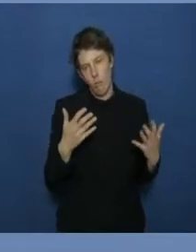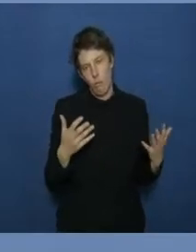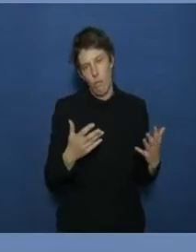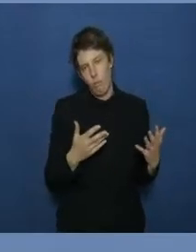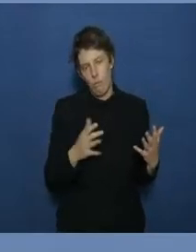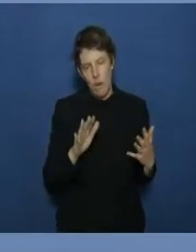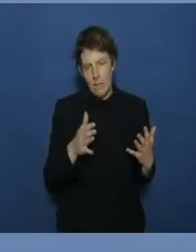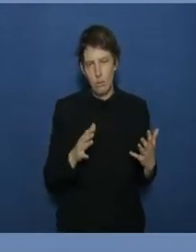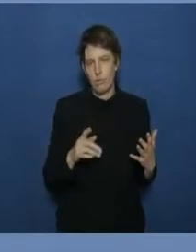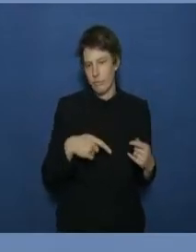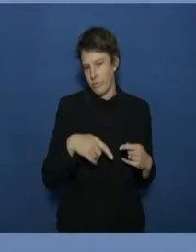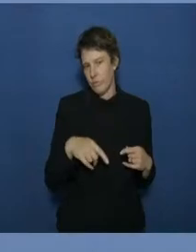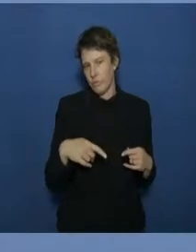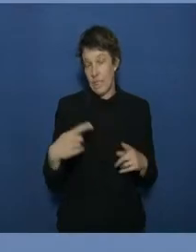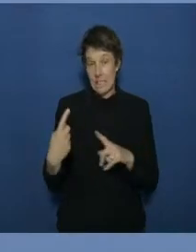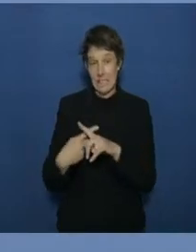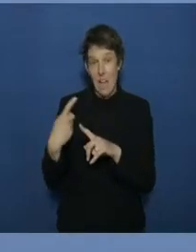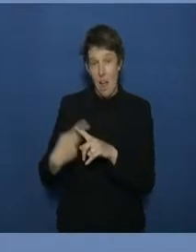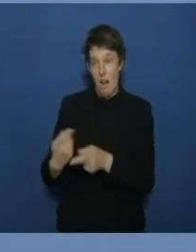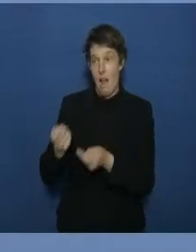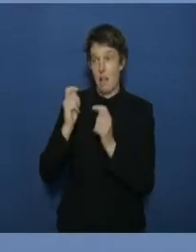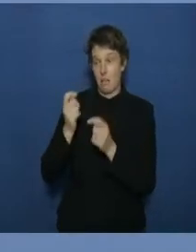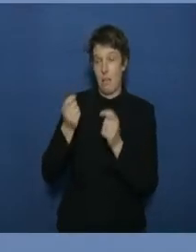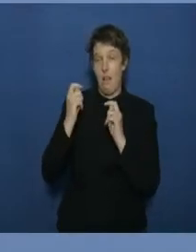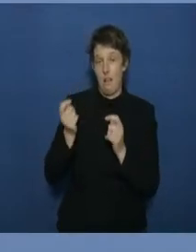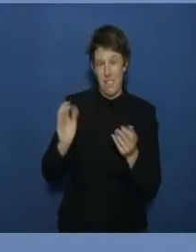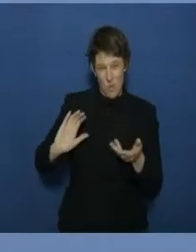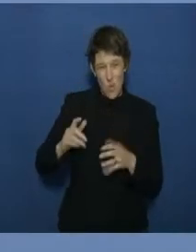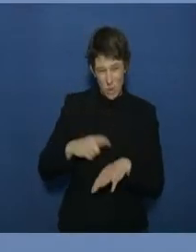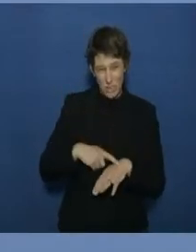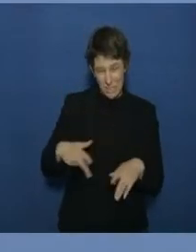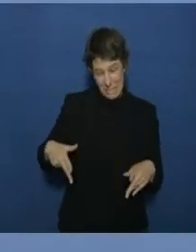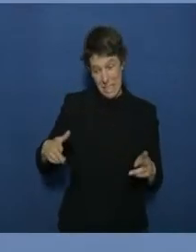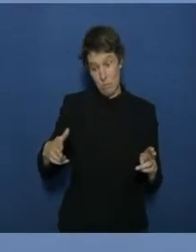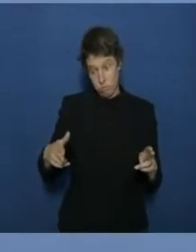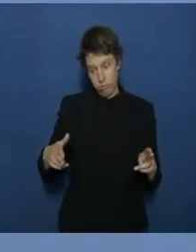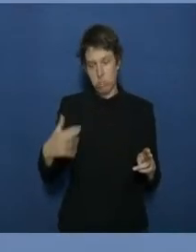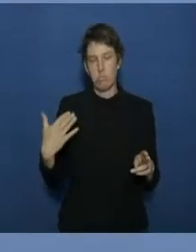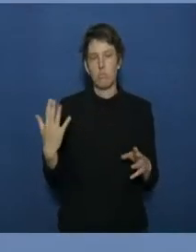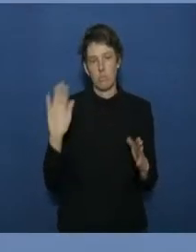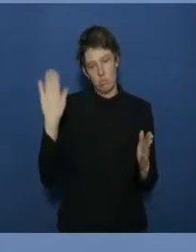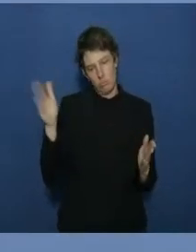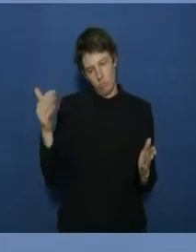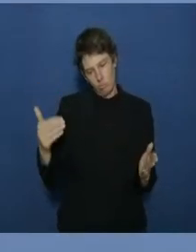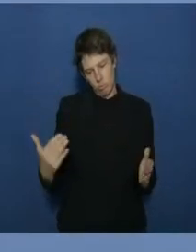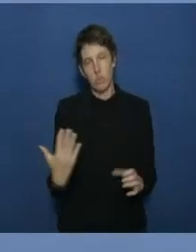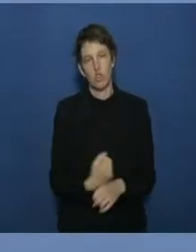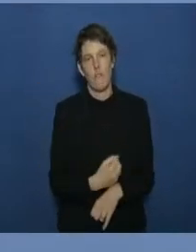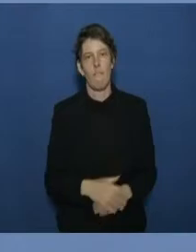die jetzt anstehende Zahl von Anträgen in der kurzen Zeit, die wir uns dafür vorgenommen haben, auch umzusetzen.